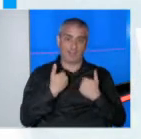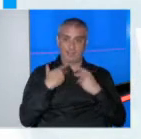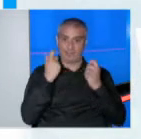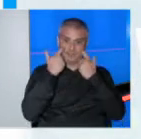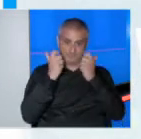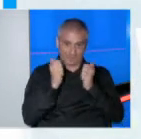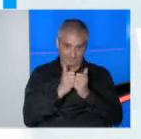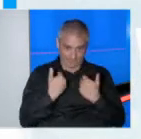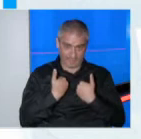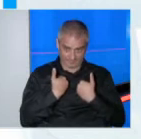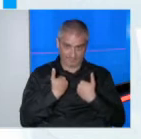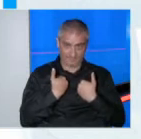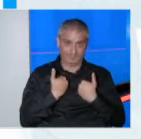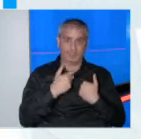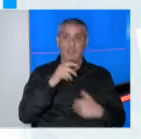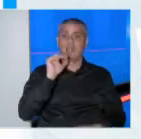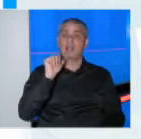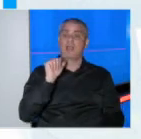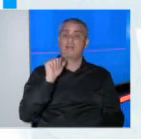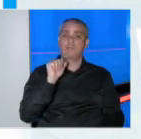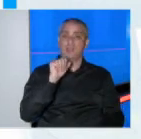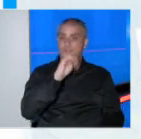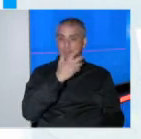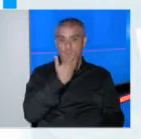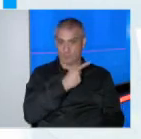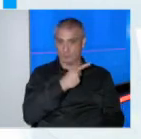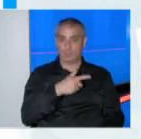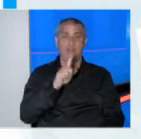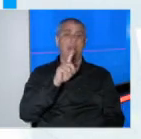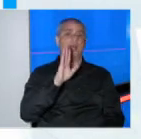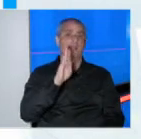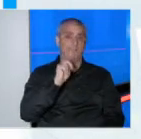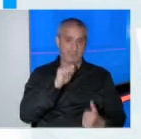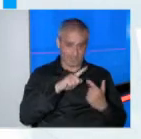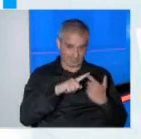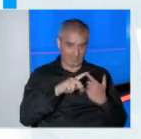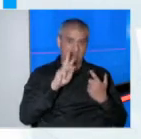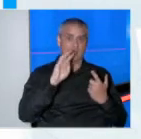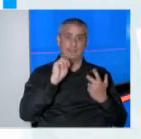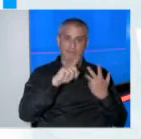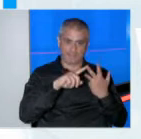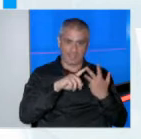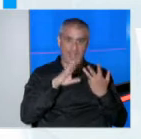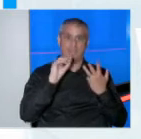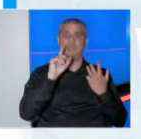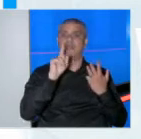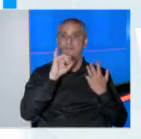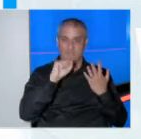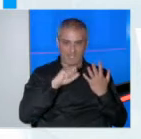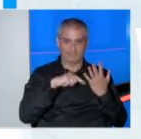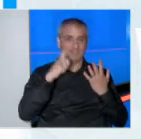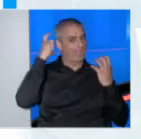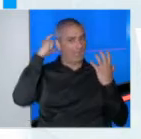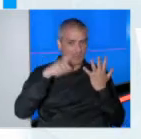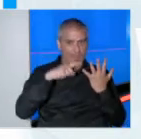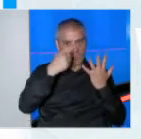אני מתכוון לפיד עם מאבטחים, אביחי מנדלבליט, יועץ משפטי לממשלה עם מאבטחים, ליאת בן ארי, רינה